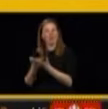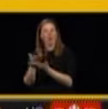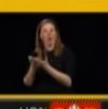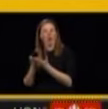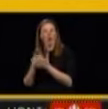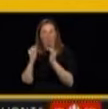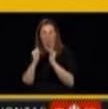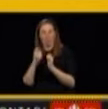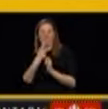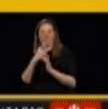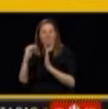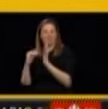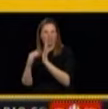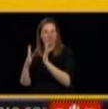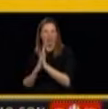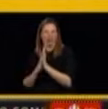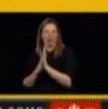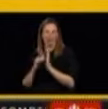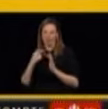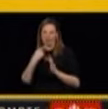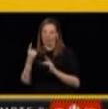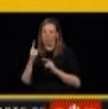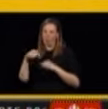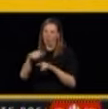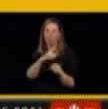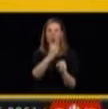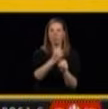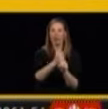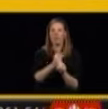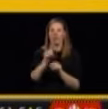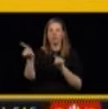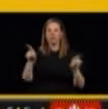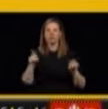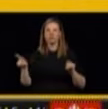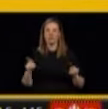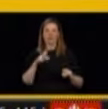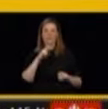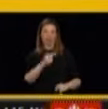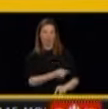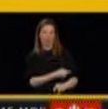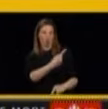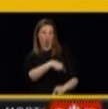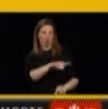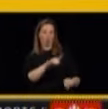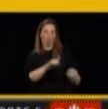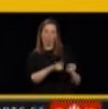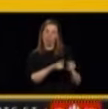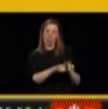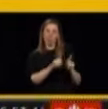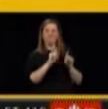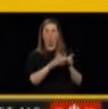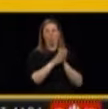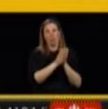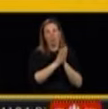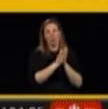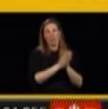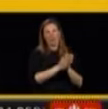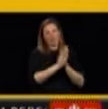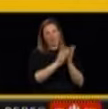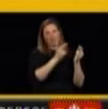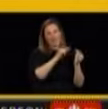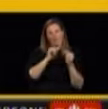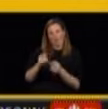peut facilement redéployer des gens sans leur demander vraiment ce qu'ils pensent, alors que pour les médecins, il faut presque les supplier ou en tout cas leur demander de